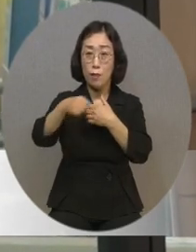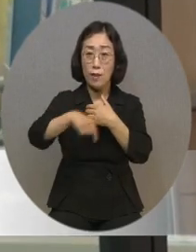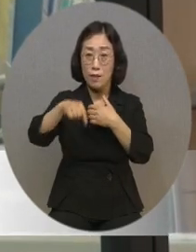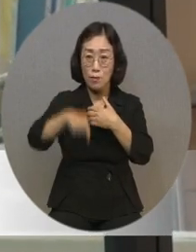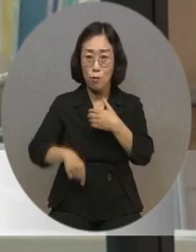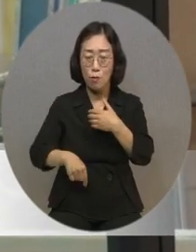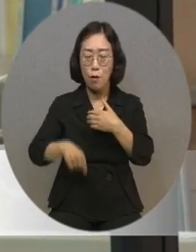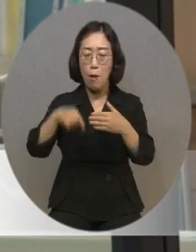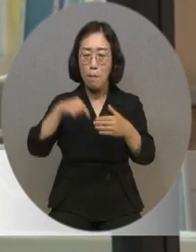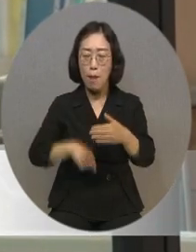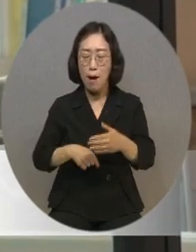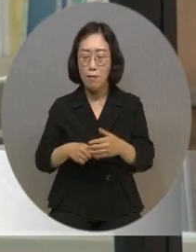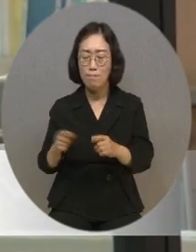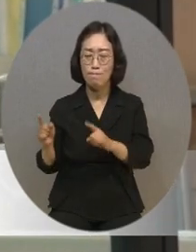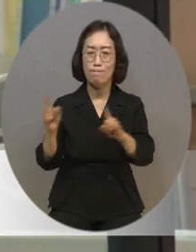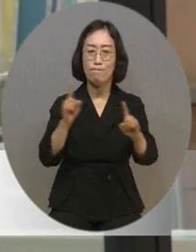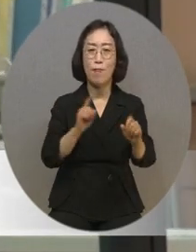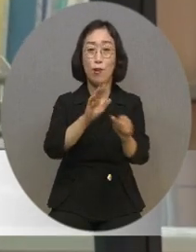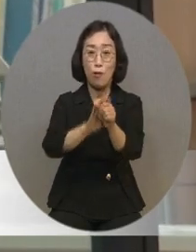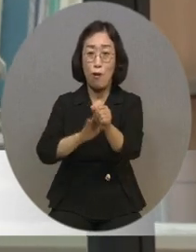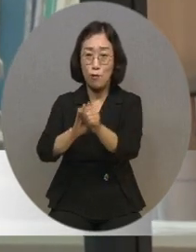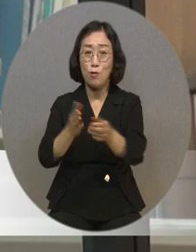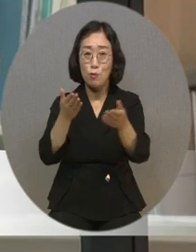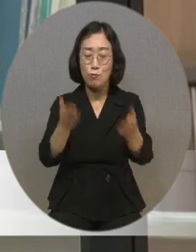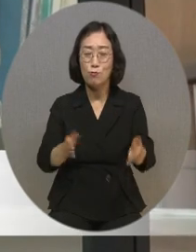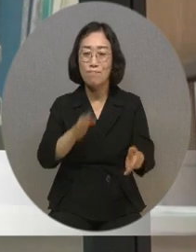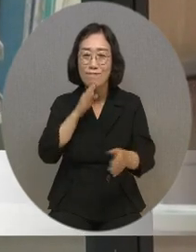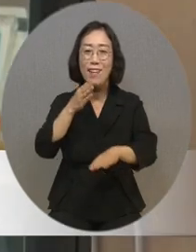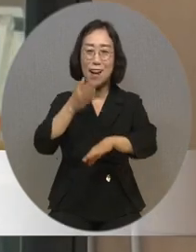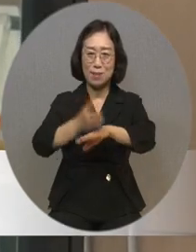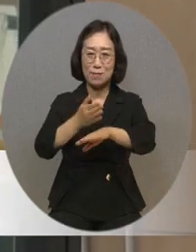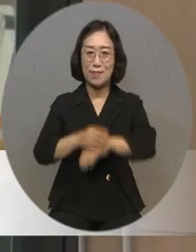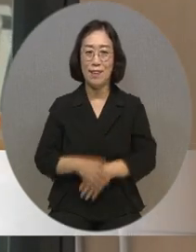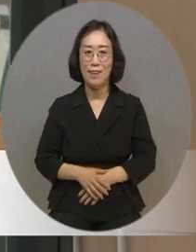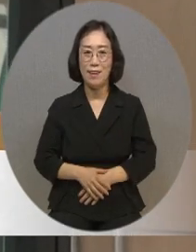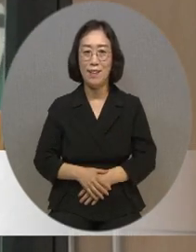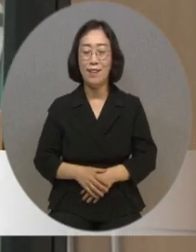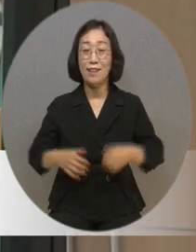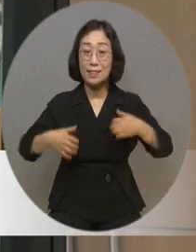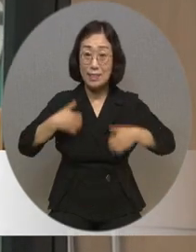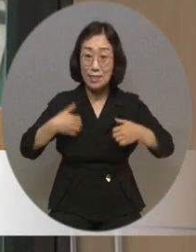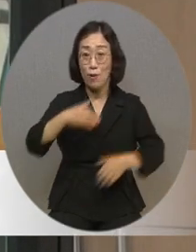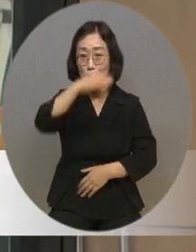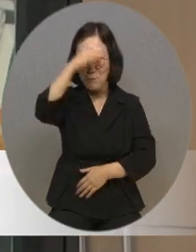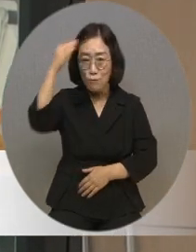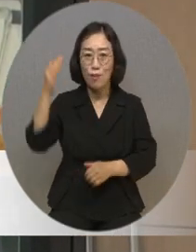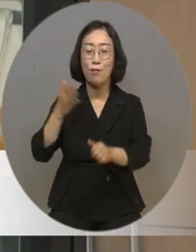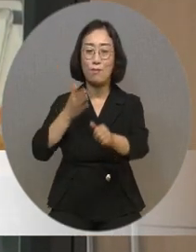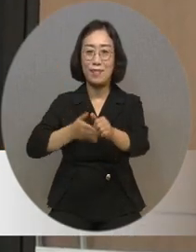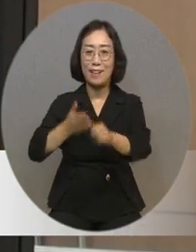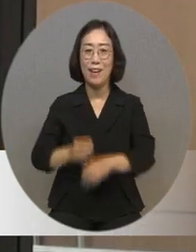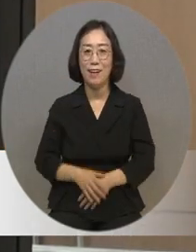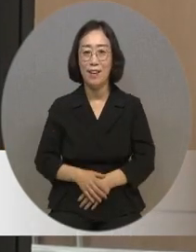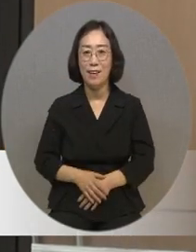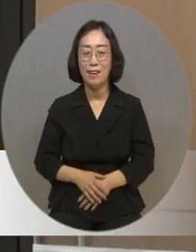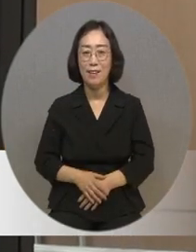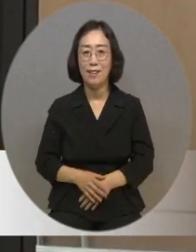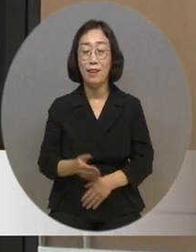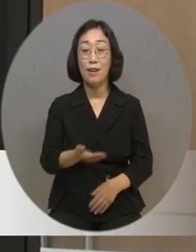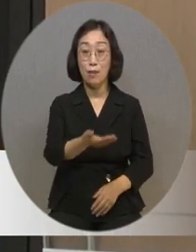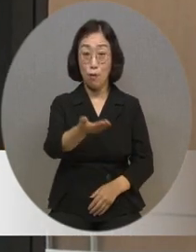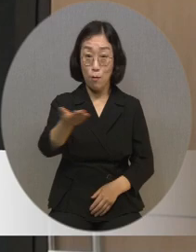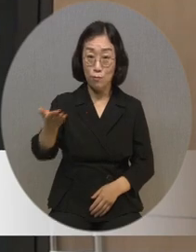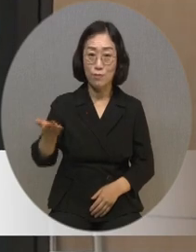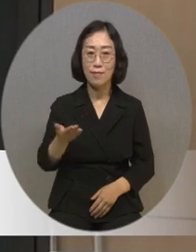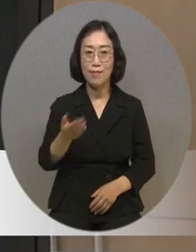잠시나마 이렇게 힐링의 시간을 마련할 수 있게 되어서 감사하게 생각하고요. 즐겁게 관람해 주시길 바라겠습니다. 또